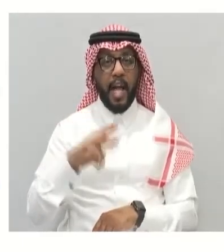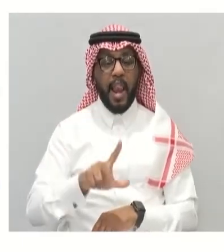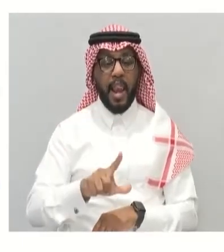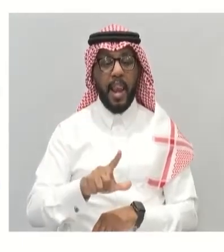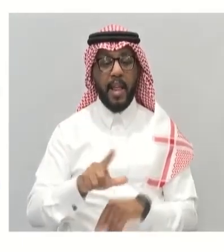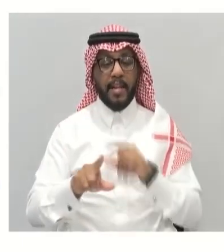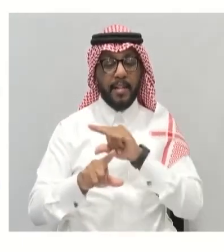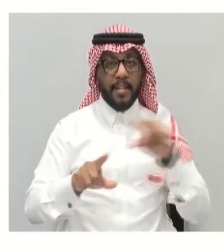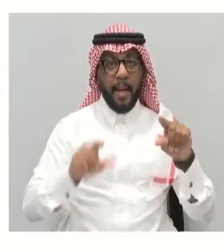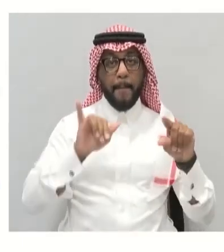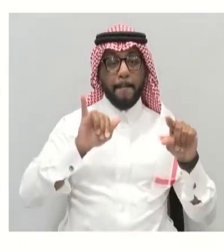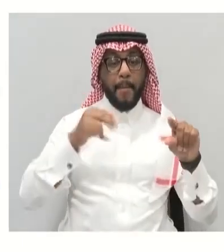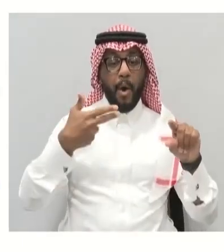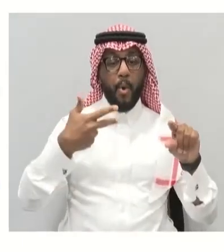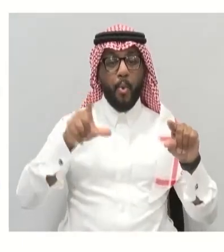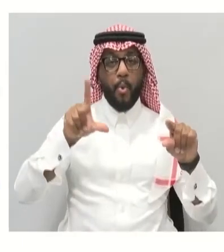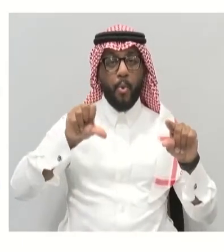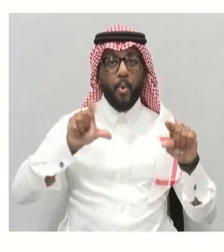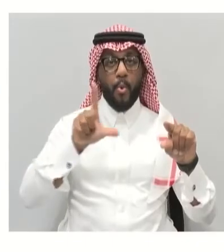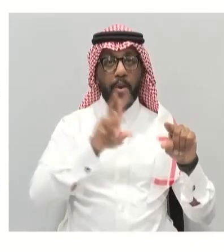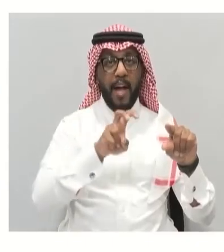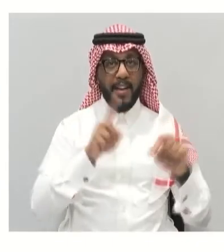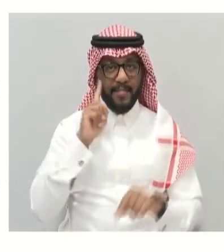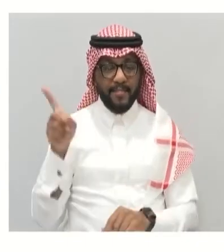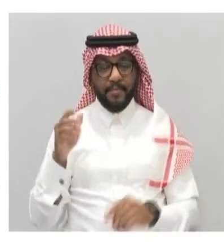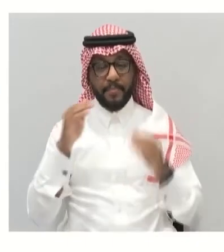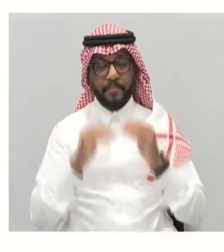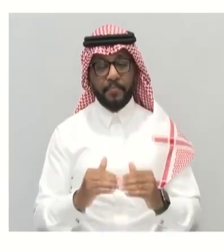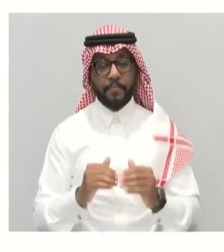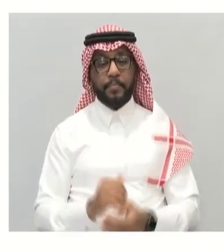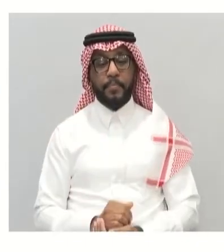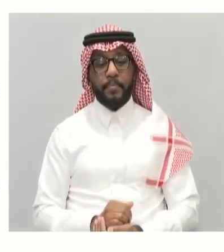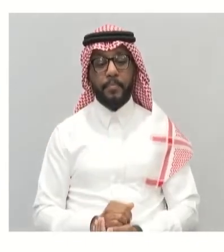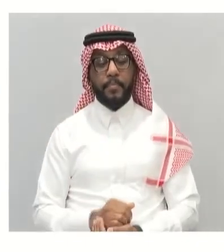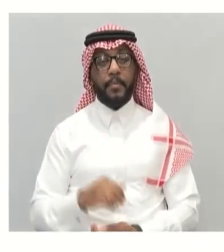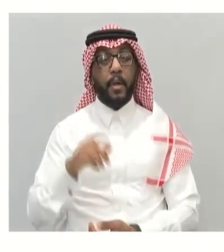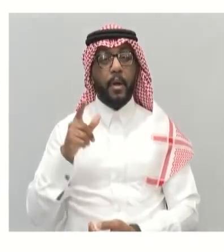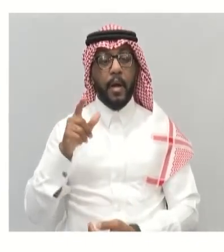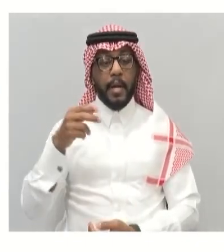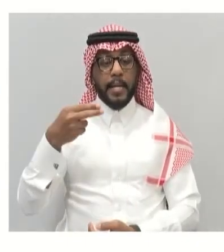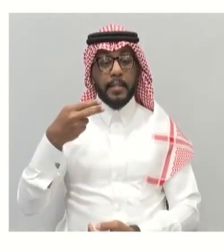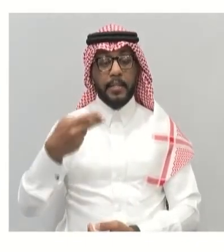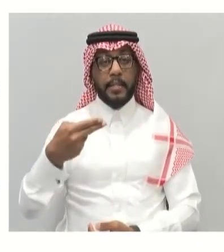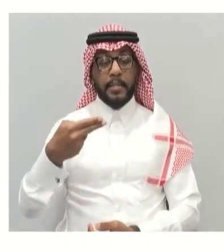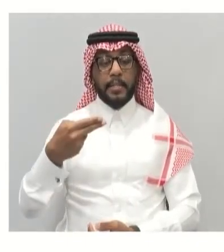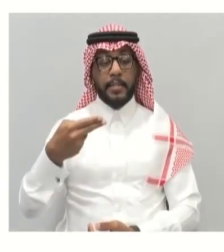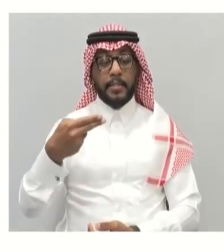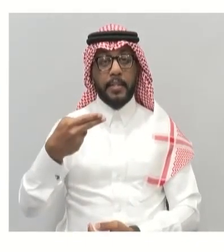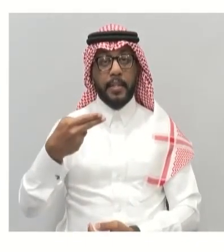ملوما محسورا وفي قوله تعالى وجاؤوا اباهم عشاء